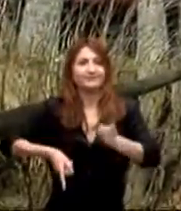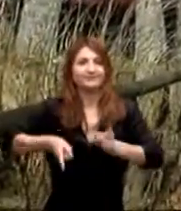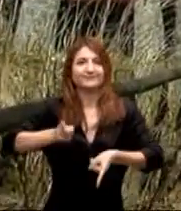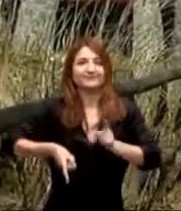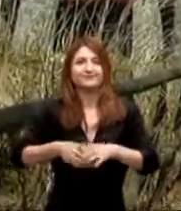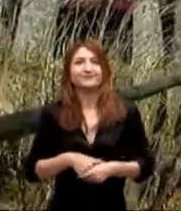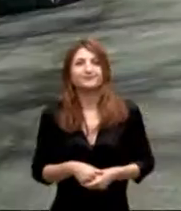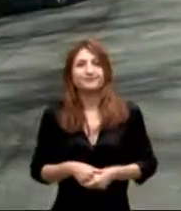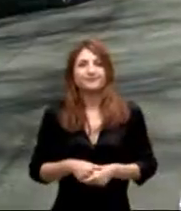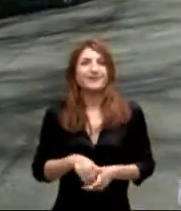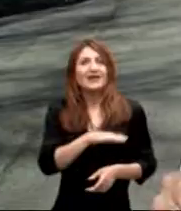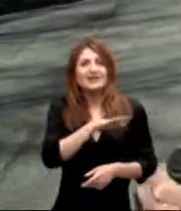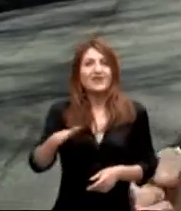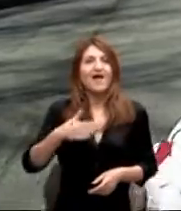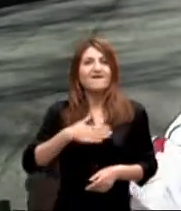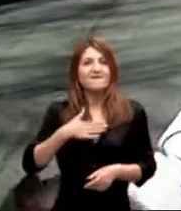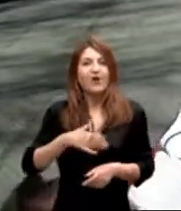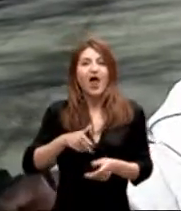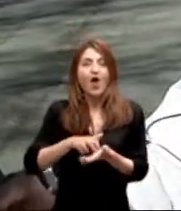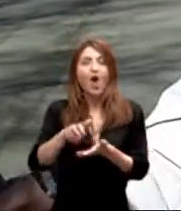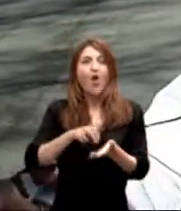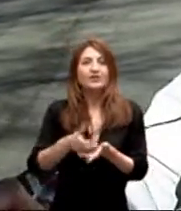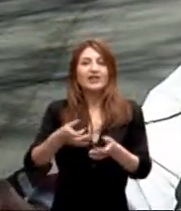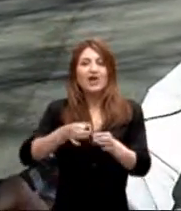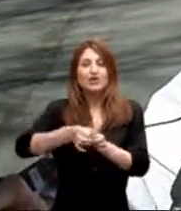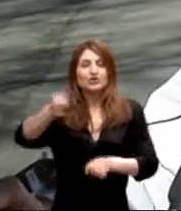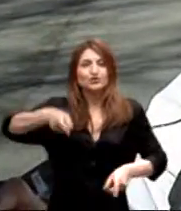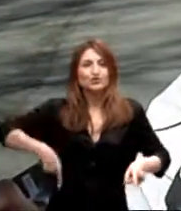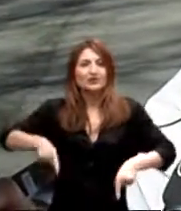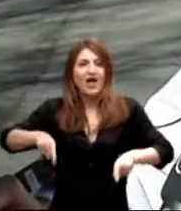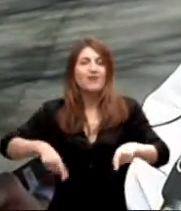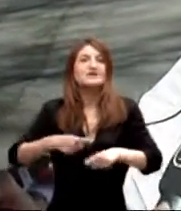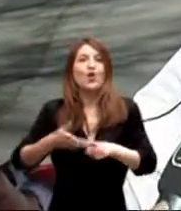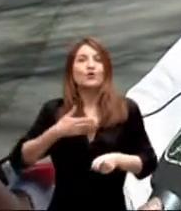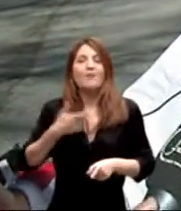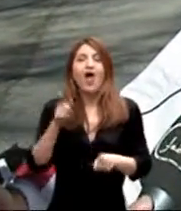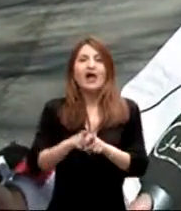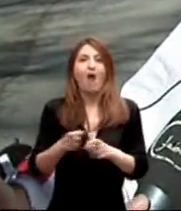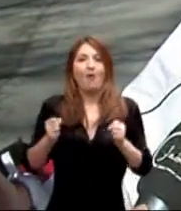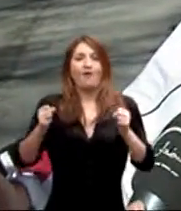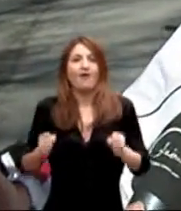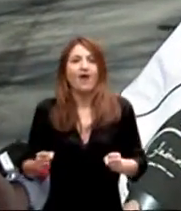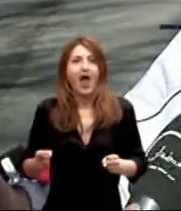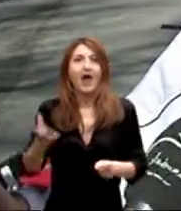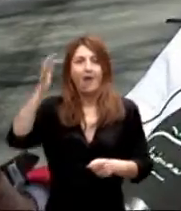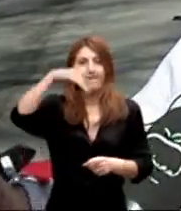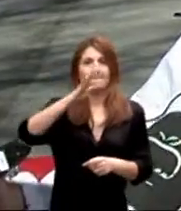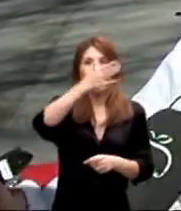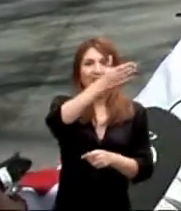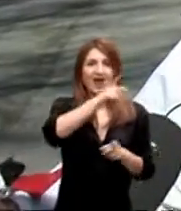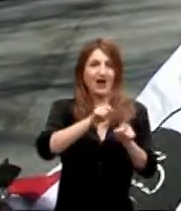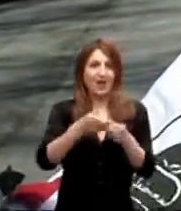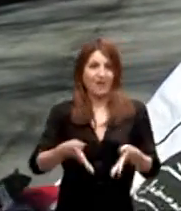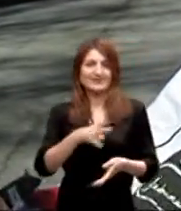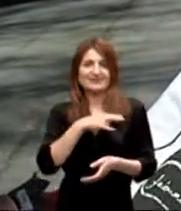jako vole hodati sa štapovima jer dobivaju dodatno još dva uporišta, a na planinama, kao što